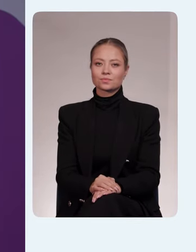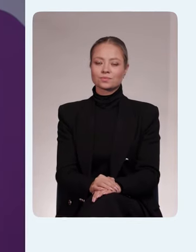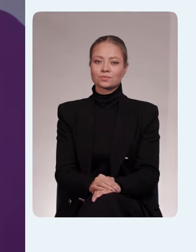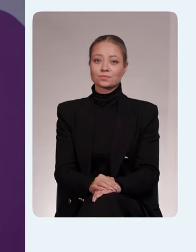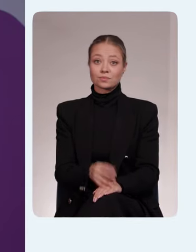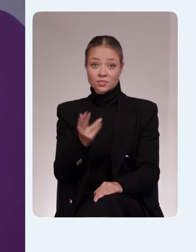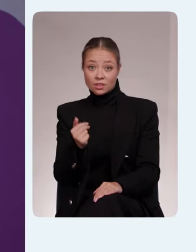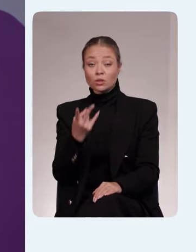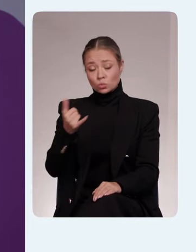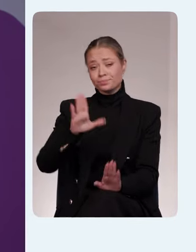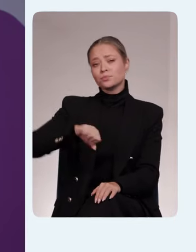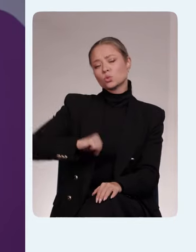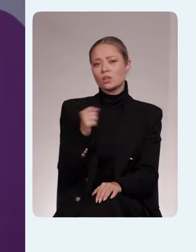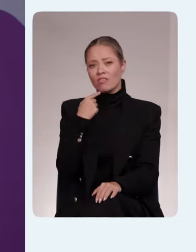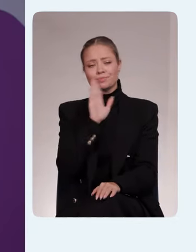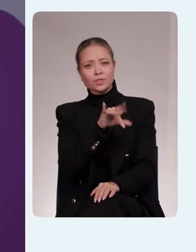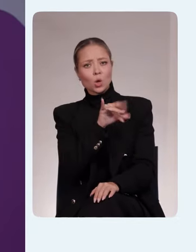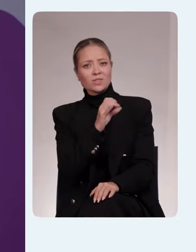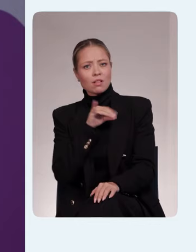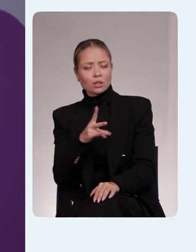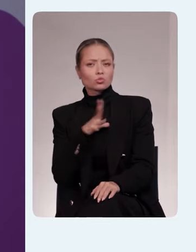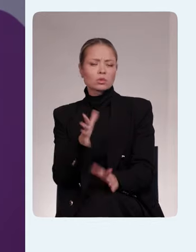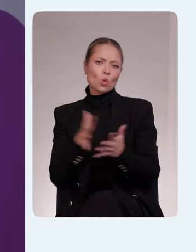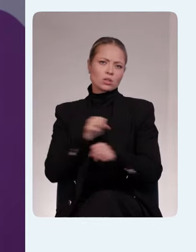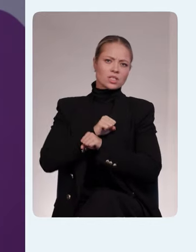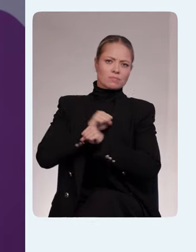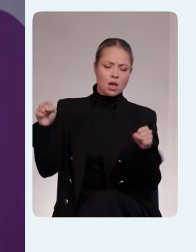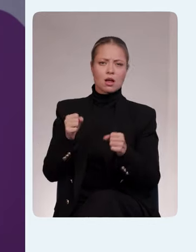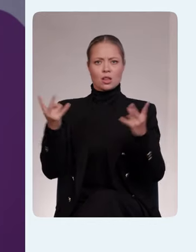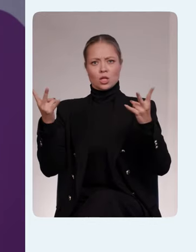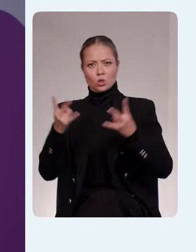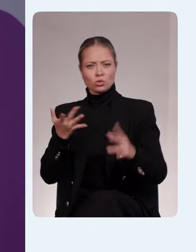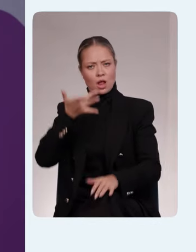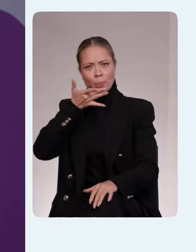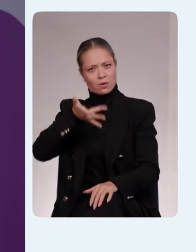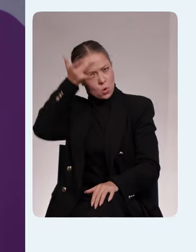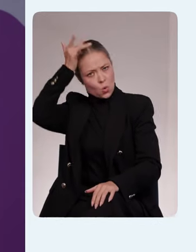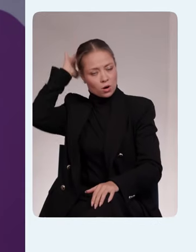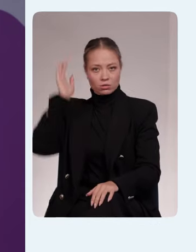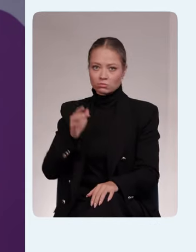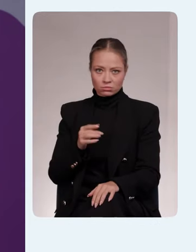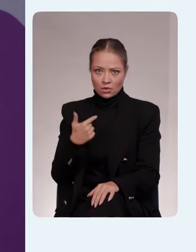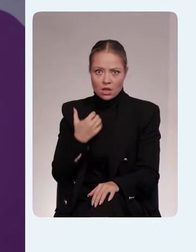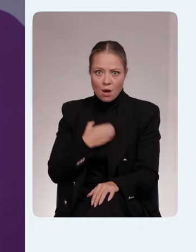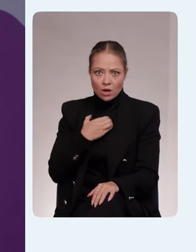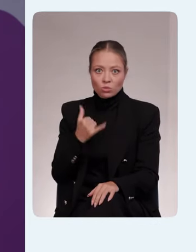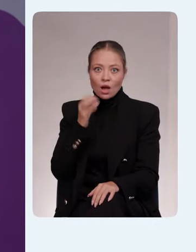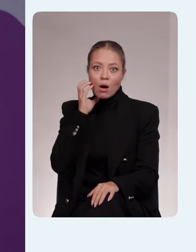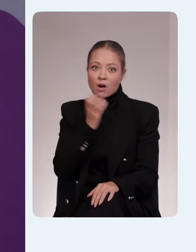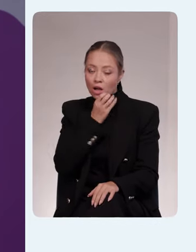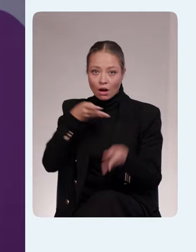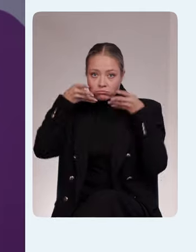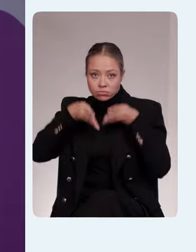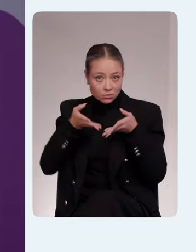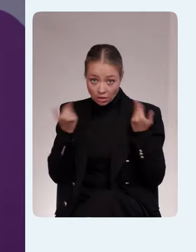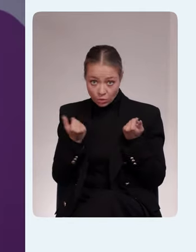Да, ну, мне друзья говорят, Руслан, надо быть смелее. Ну, пора бриться наголо. А я боюсь, у меня борода не растет.